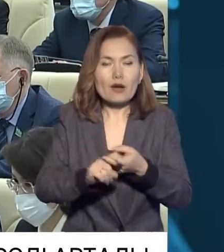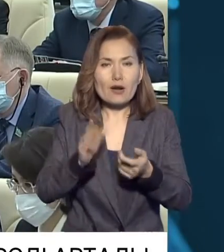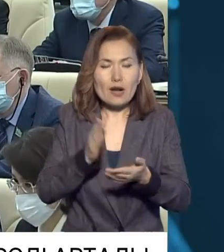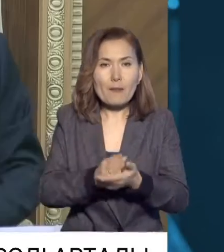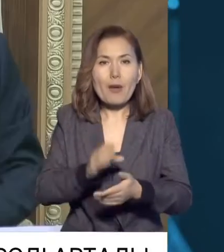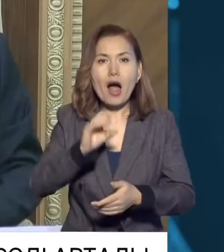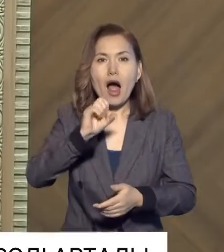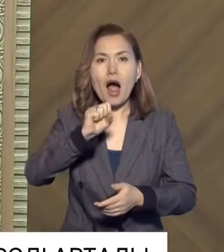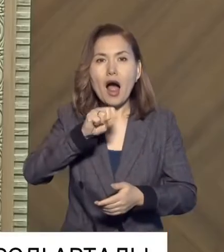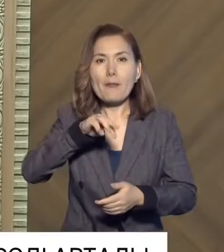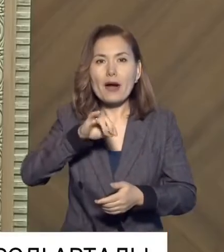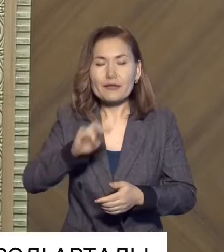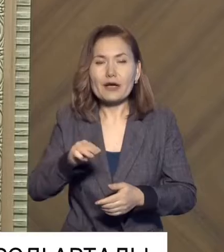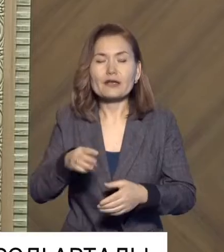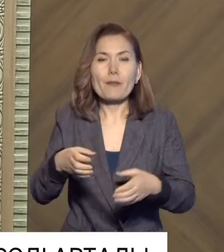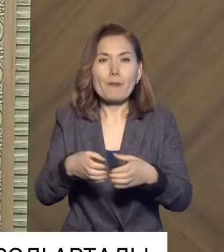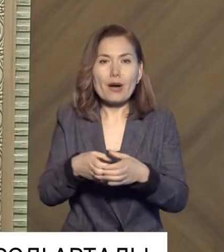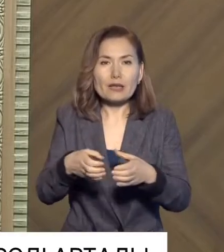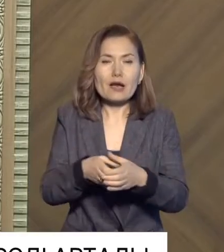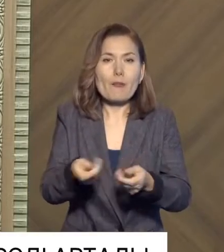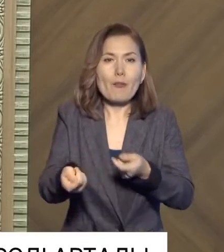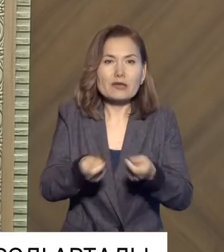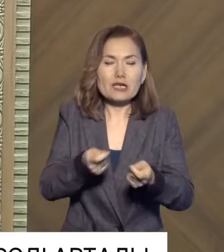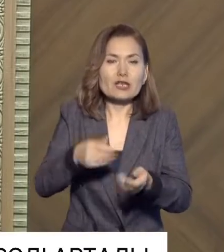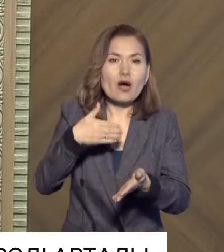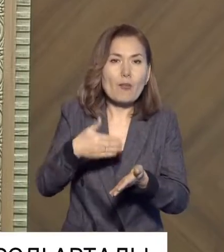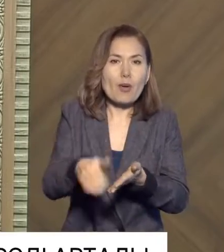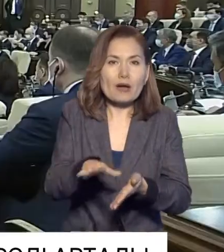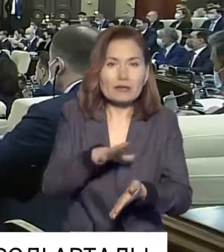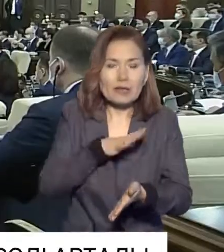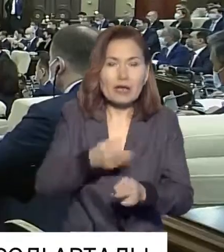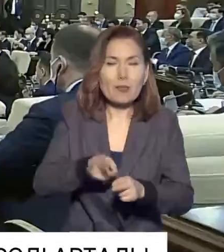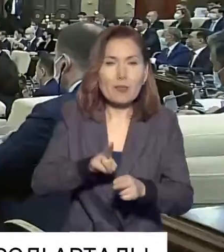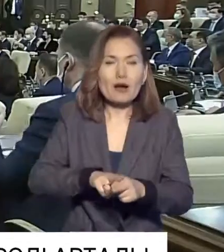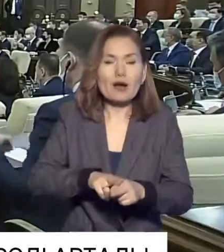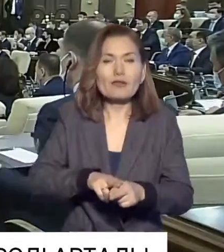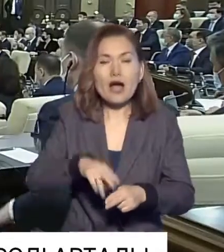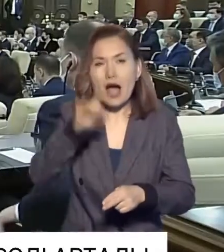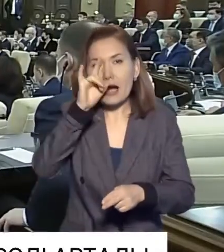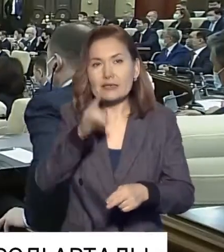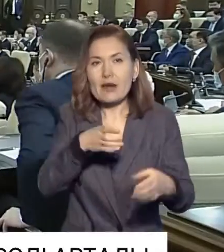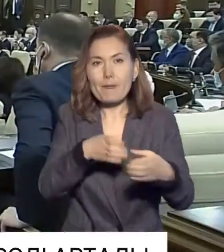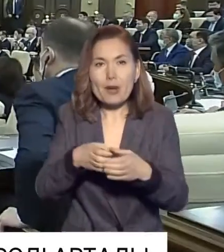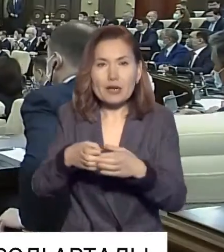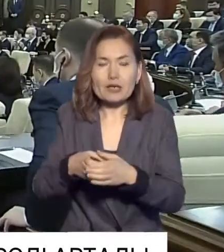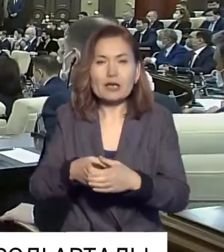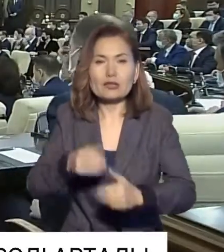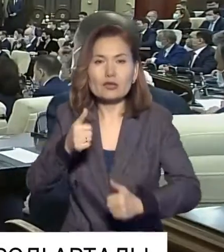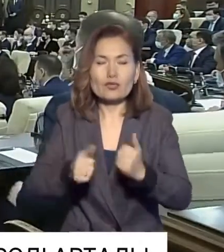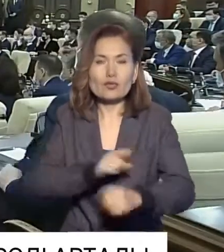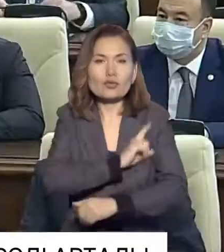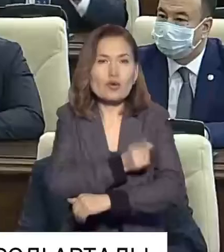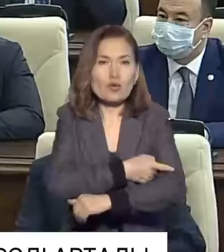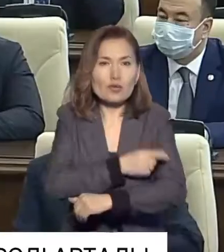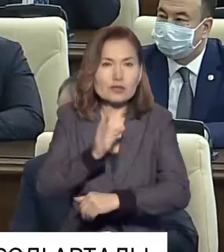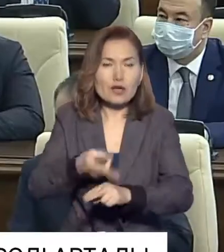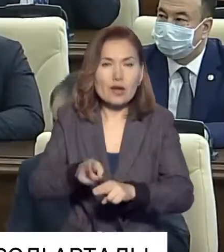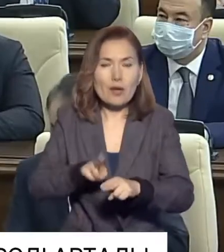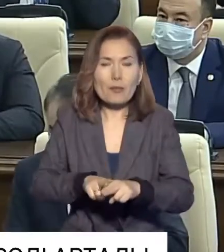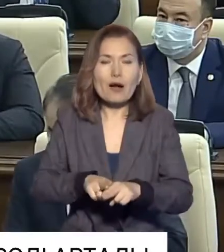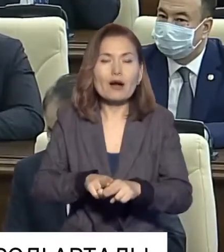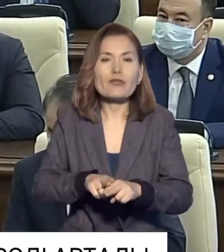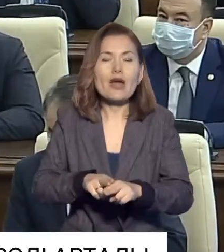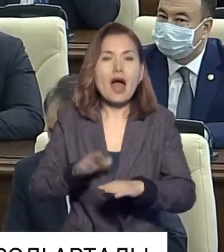Аманат партиясын басқарудан бас тартты. Бұл партиялар арасындағы бәсекелестікті арттырады, әрі әкімдер мен оның орынбасарлары да қазіргі